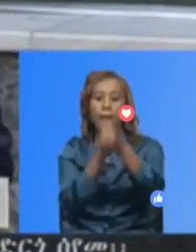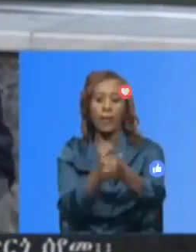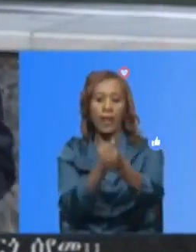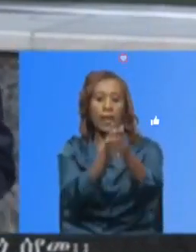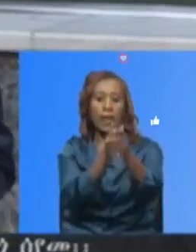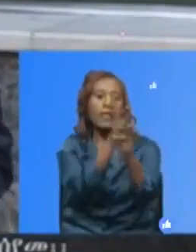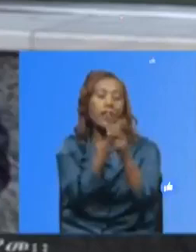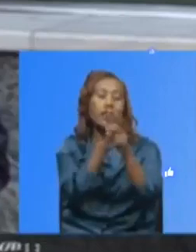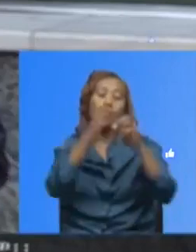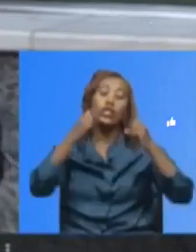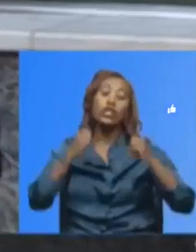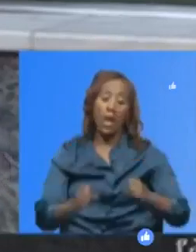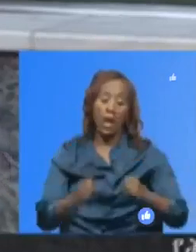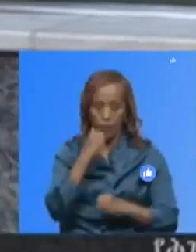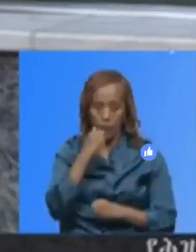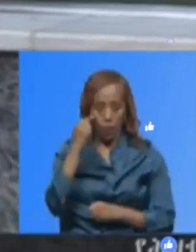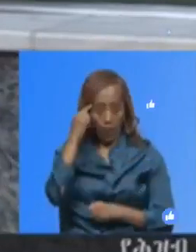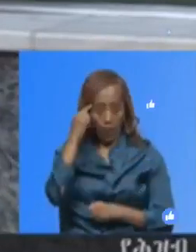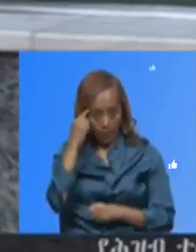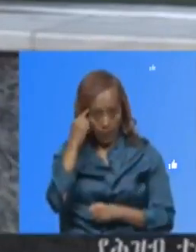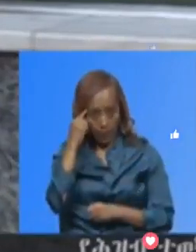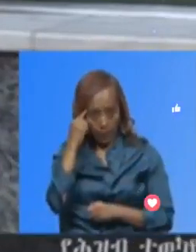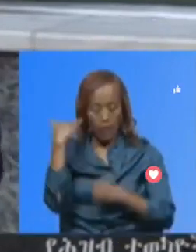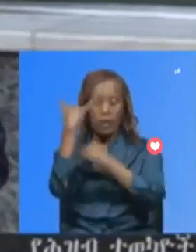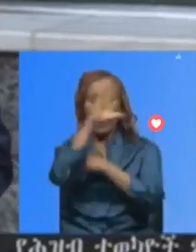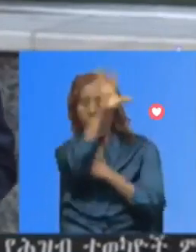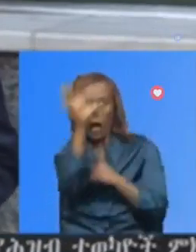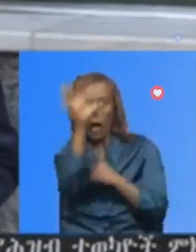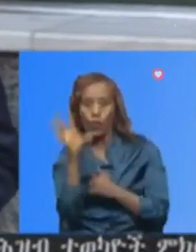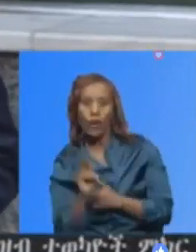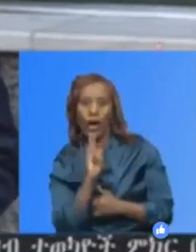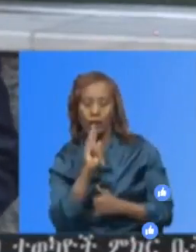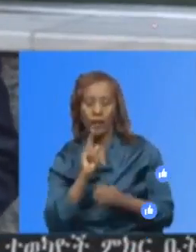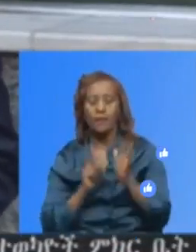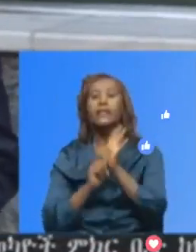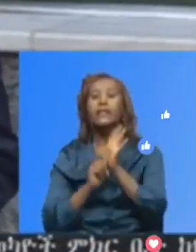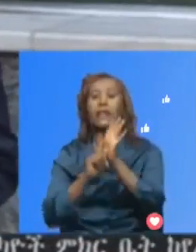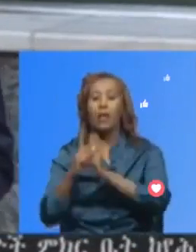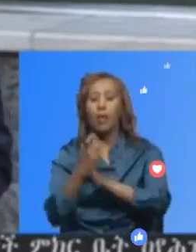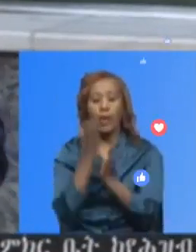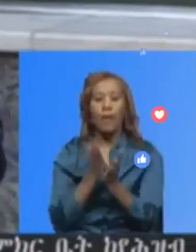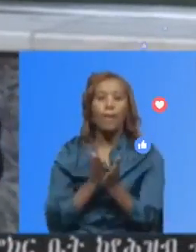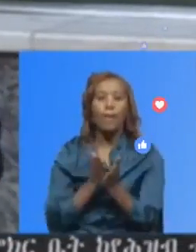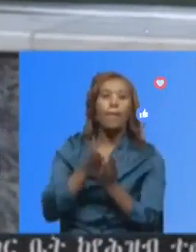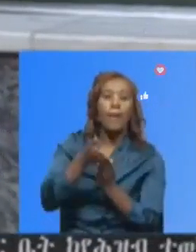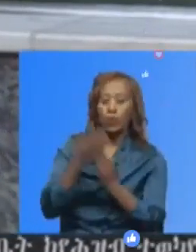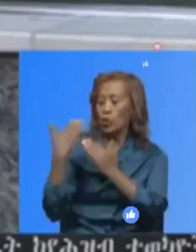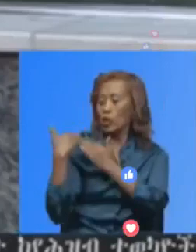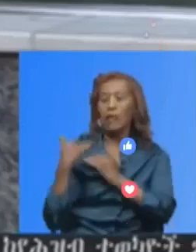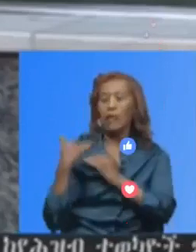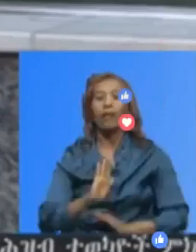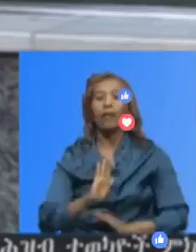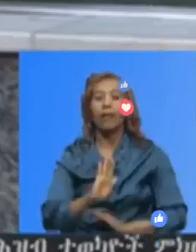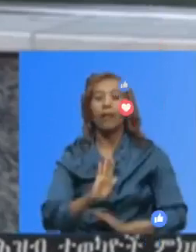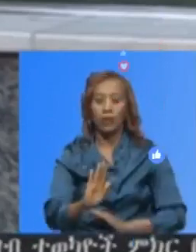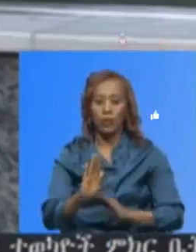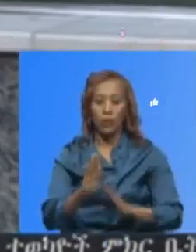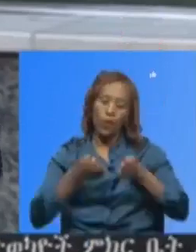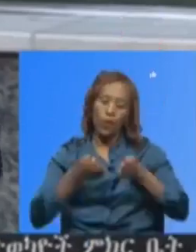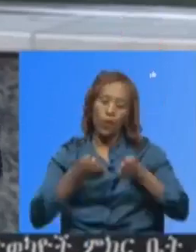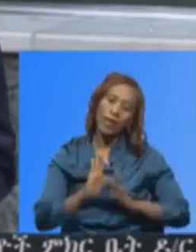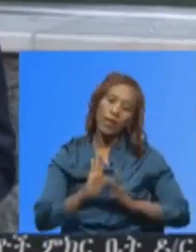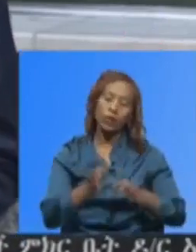ሊጠብቅ ይችላል ብለው በማሰብ ለአህጉራችን ምሳሌ በሆነ መልኩ ስልጣናቸውን